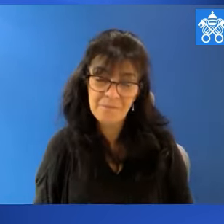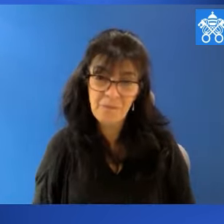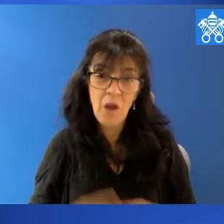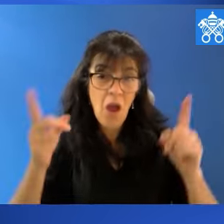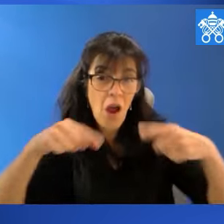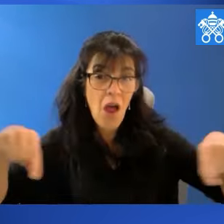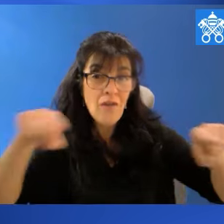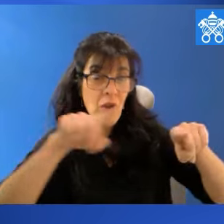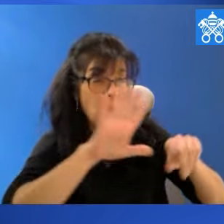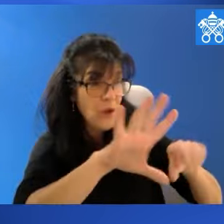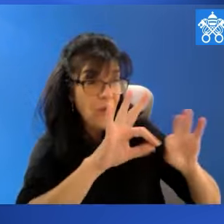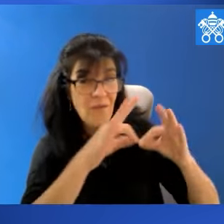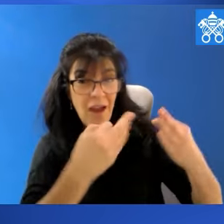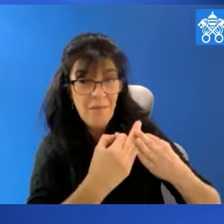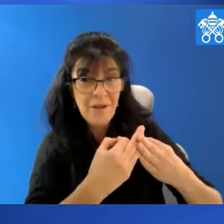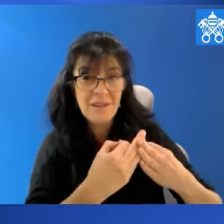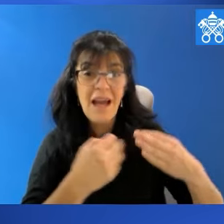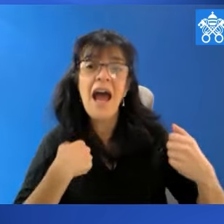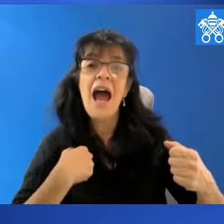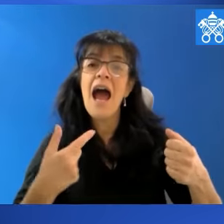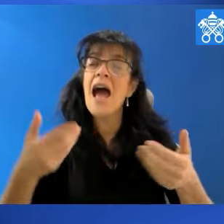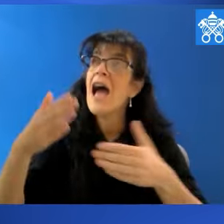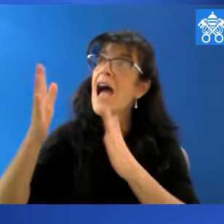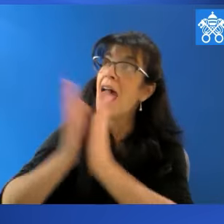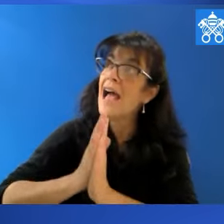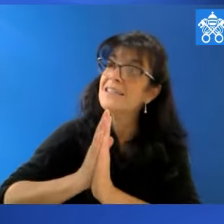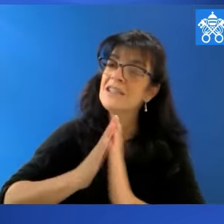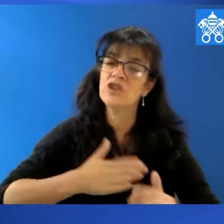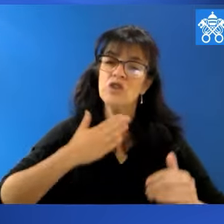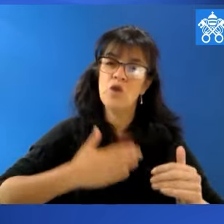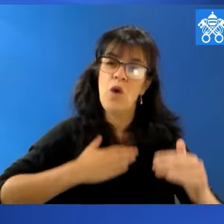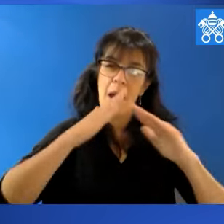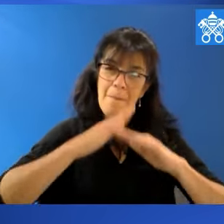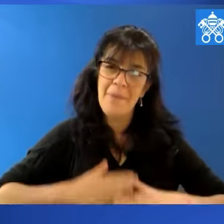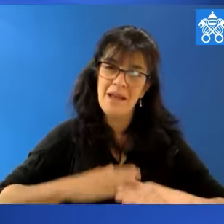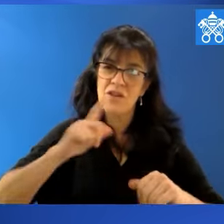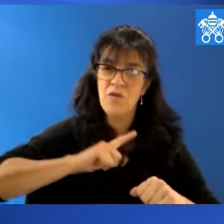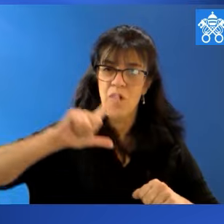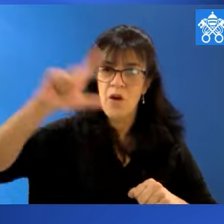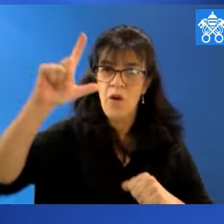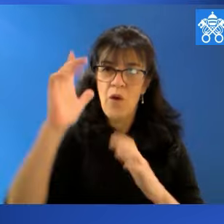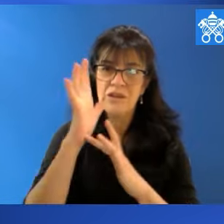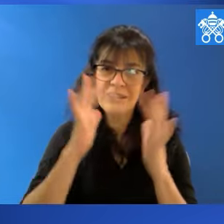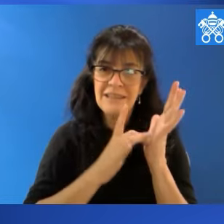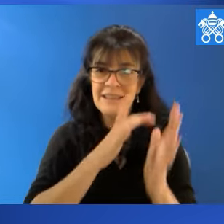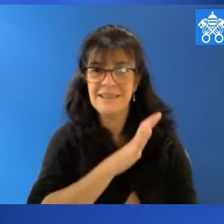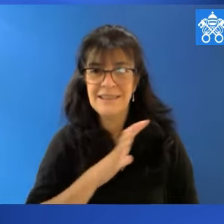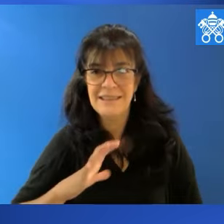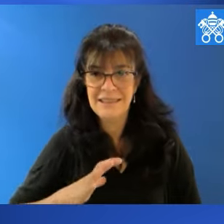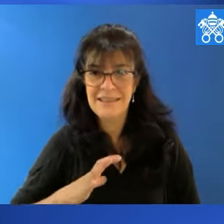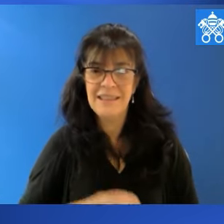Upon all of you and your families, I invoke the joy and peace of our Lord Jesus